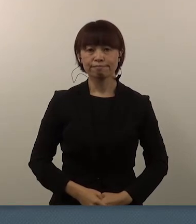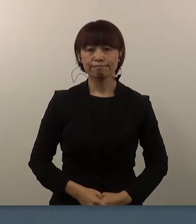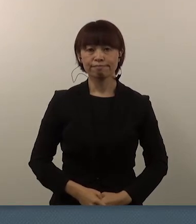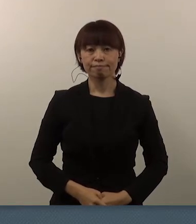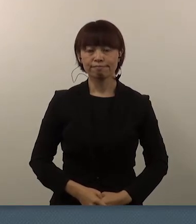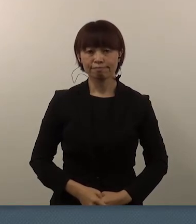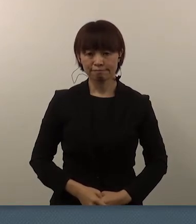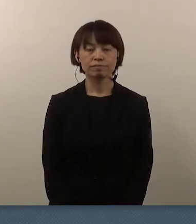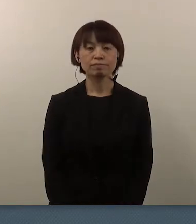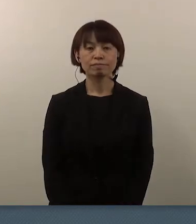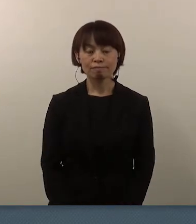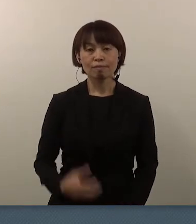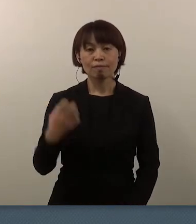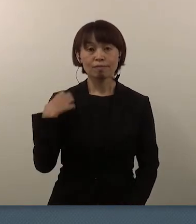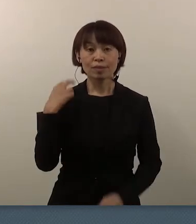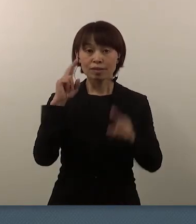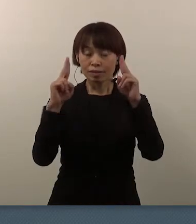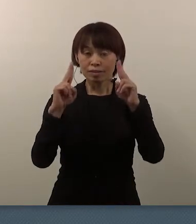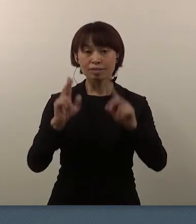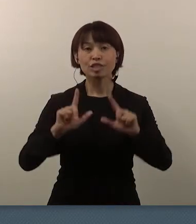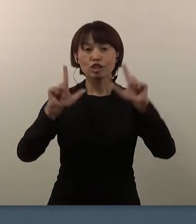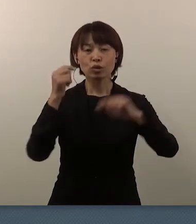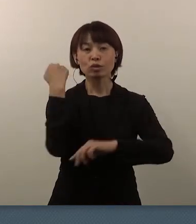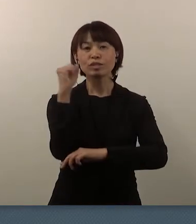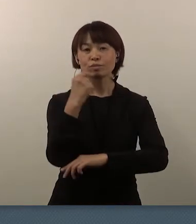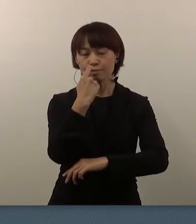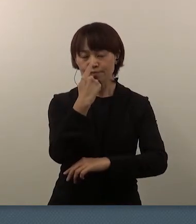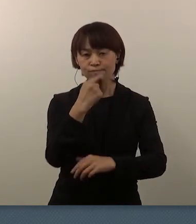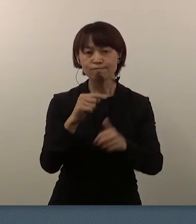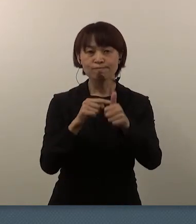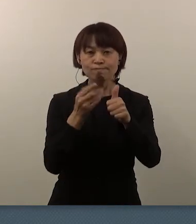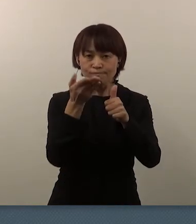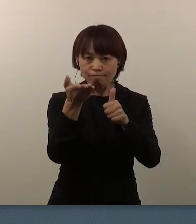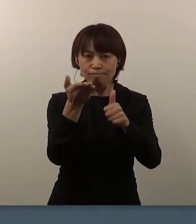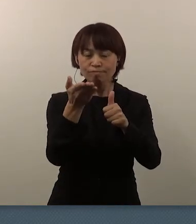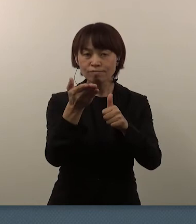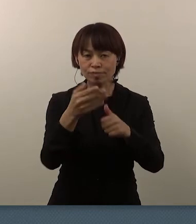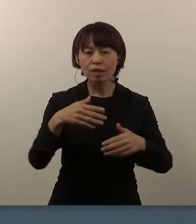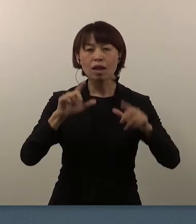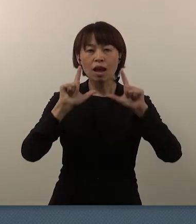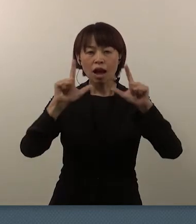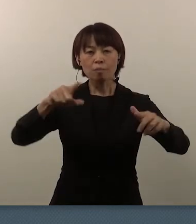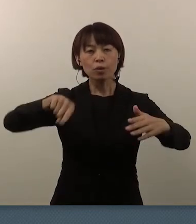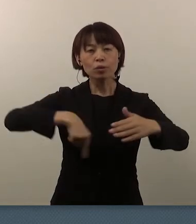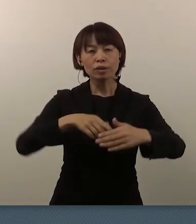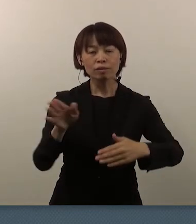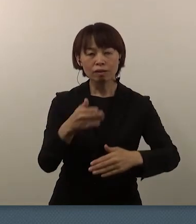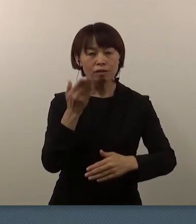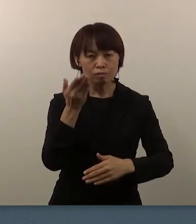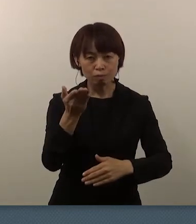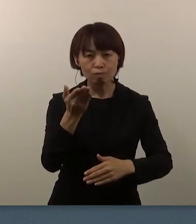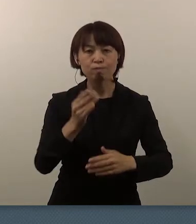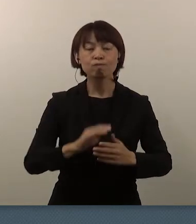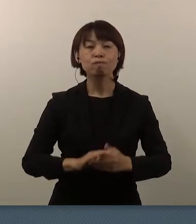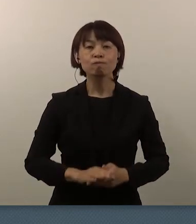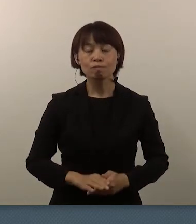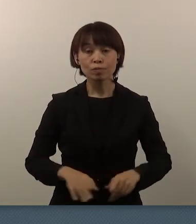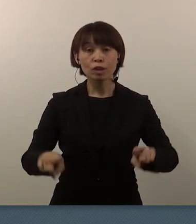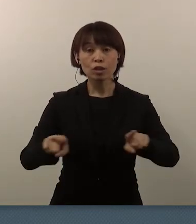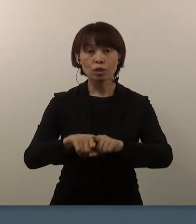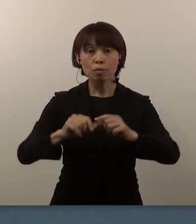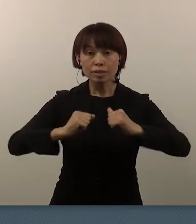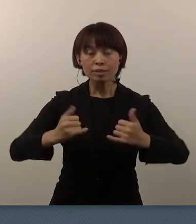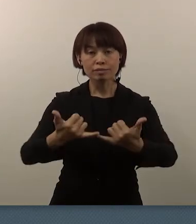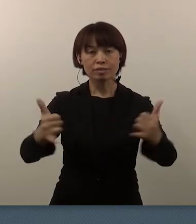幹事社の東京新聞の志村と申します。はい、順番に発表の案件からお伺いしますが、はい、まず共に生きる社会神奈川推